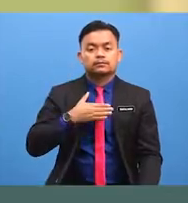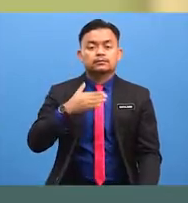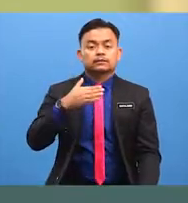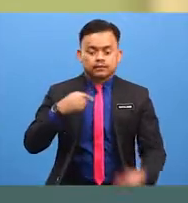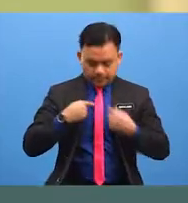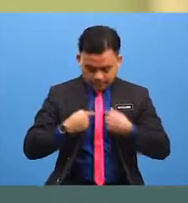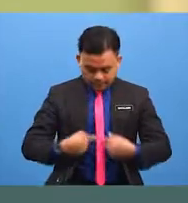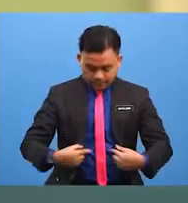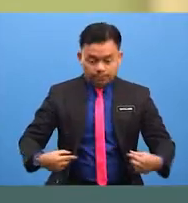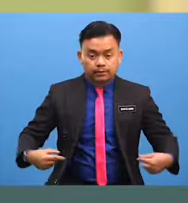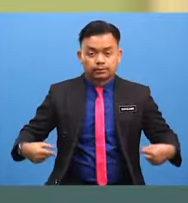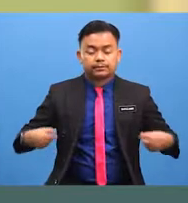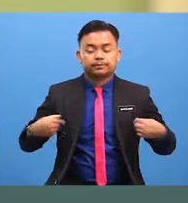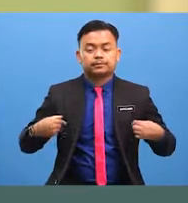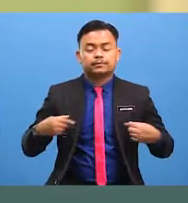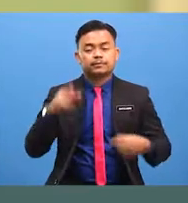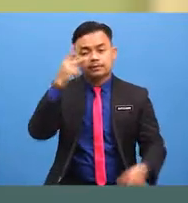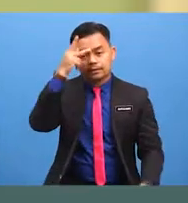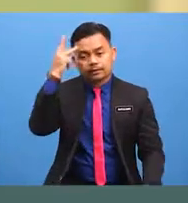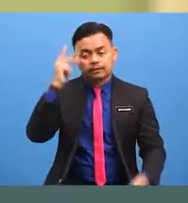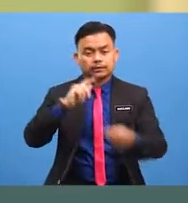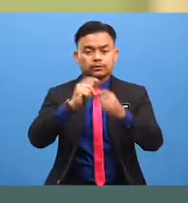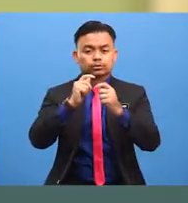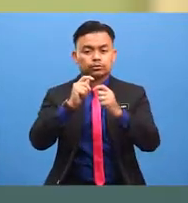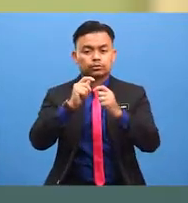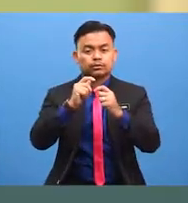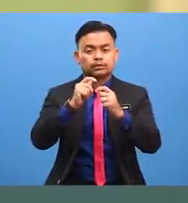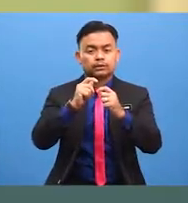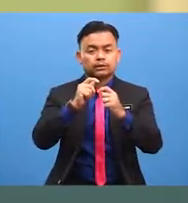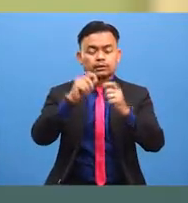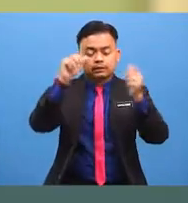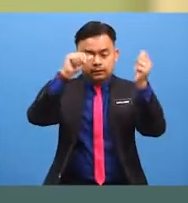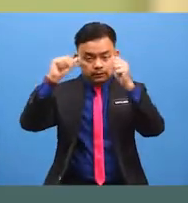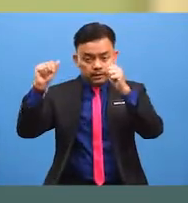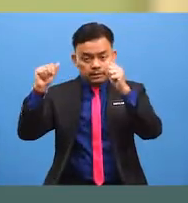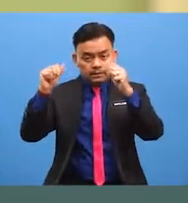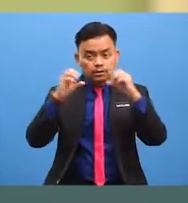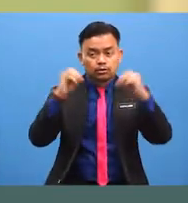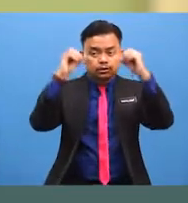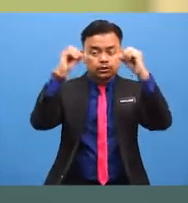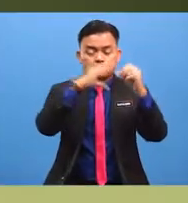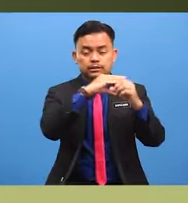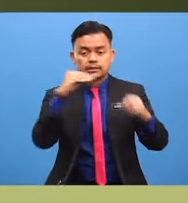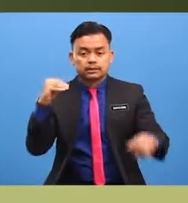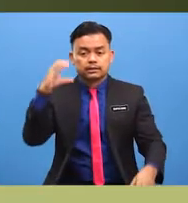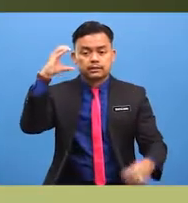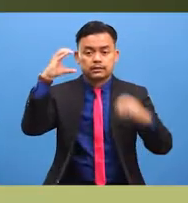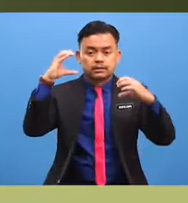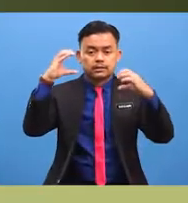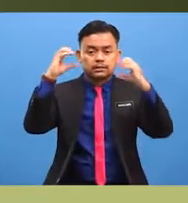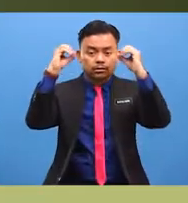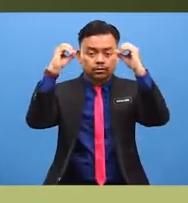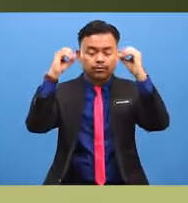kerana pertukaran gas, oksigen dan karbon dioksida berlaku di paru-paru.